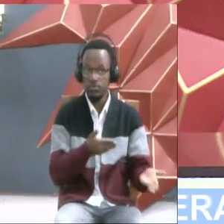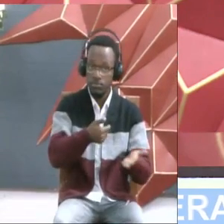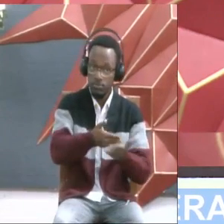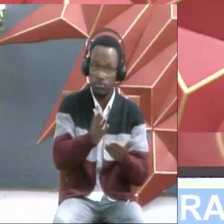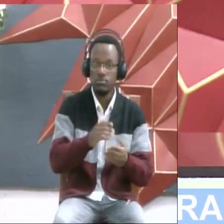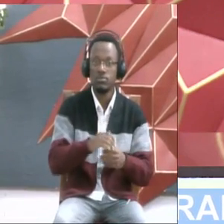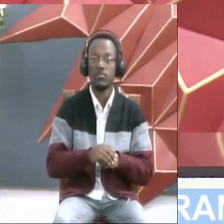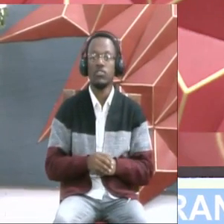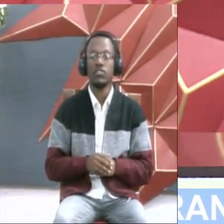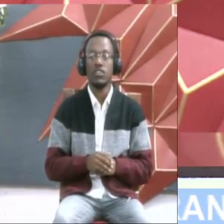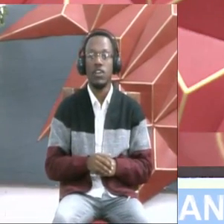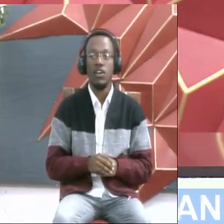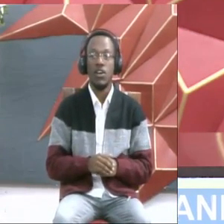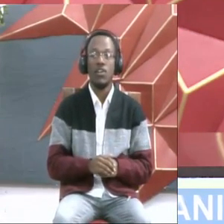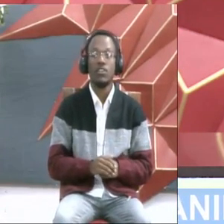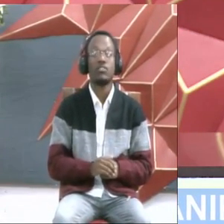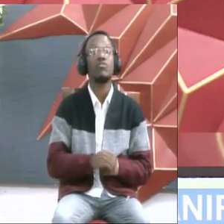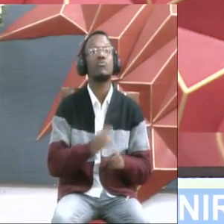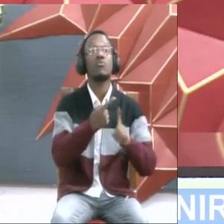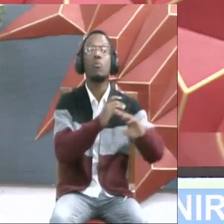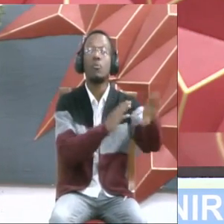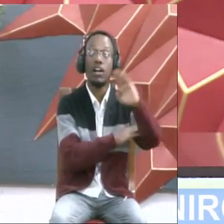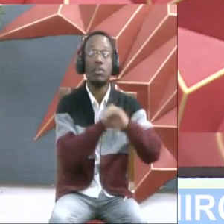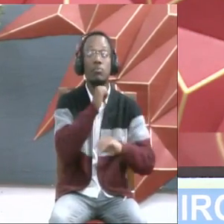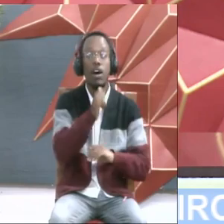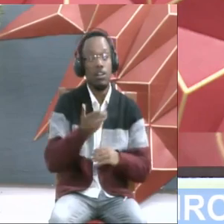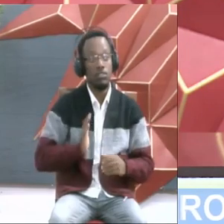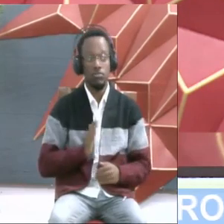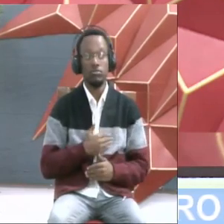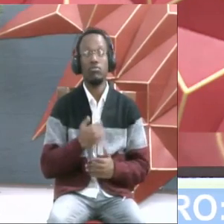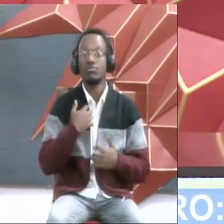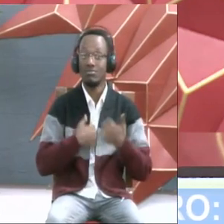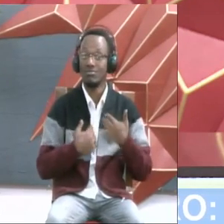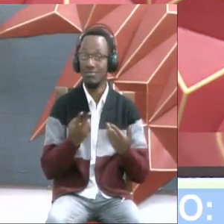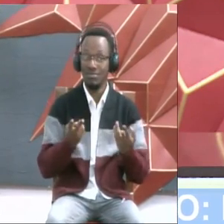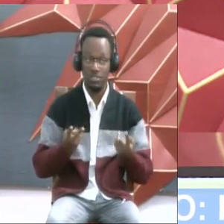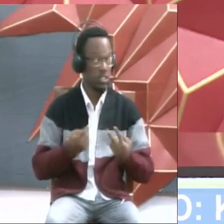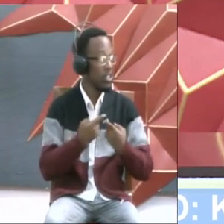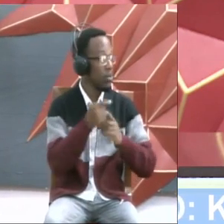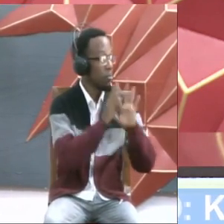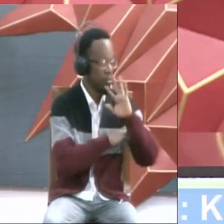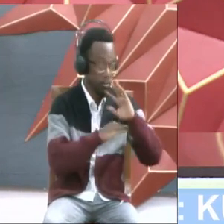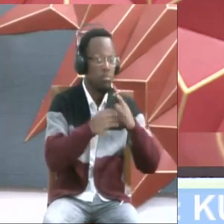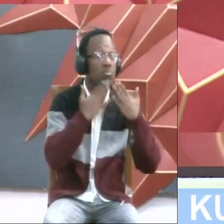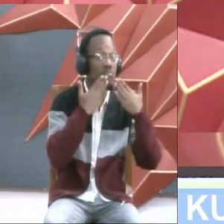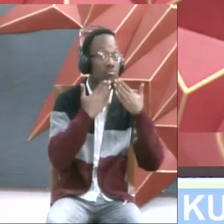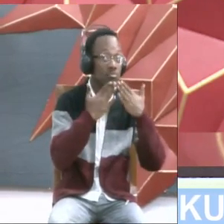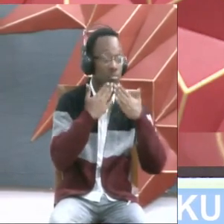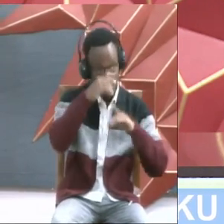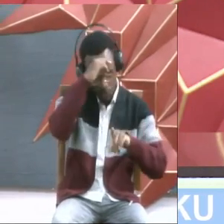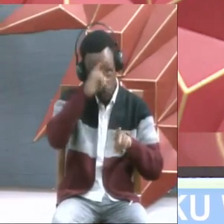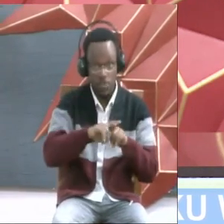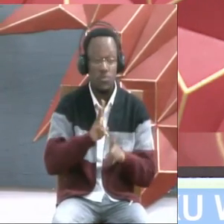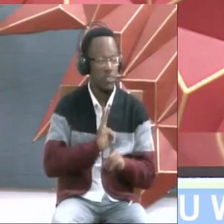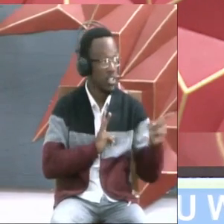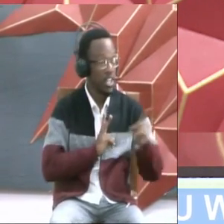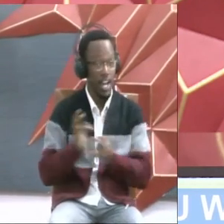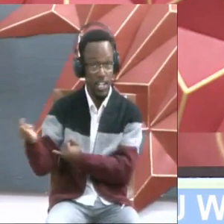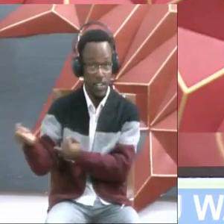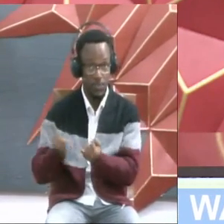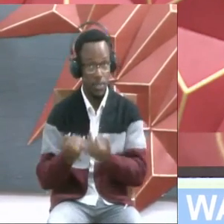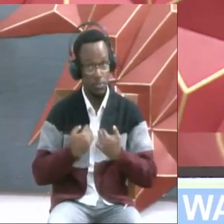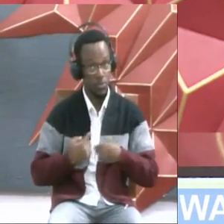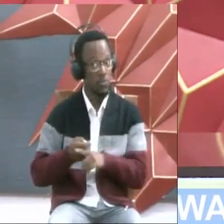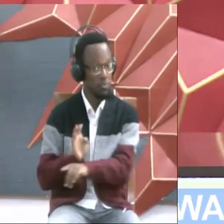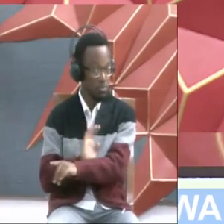ntibyavuye kuri yo ntibyavuye kuri twebwe nkaba nongeye no gushimira Mwenda Taviane yashoboye kuntumira